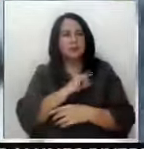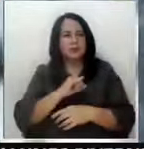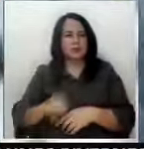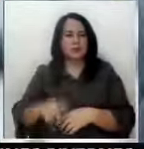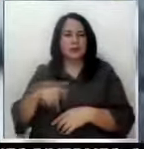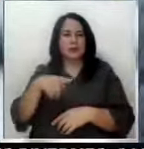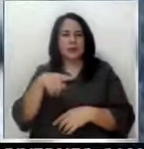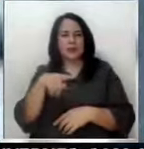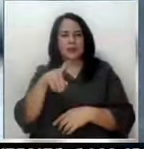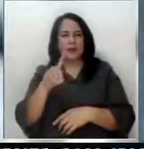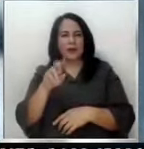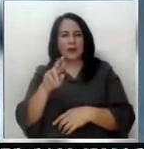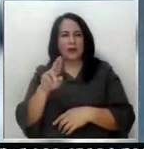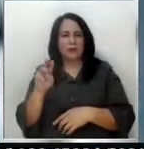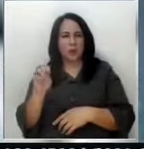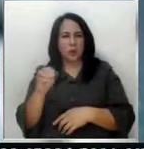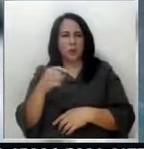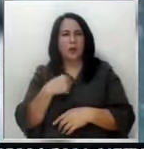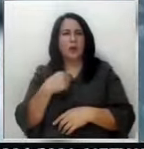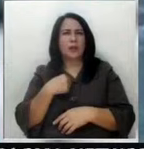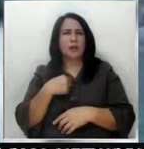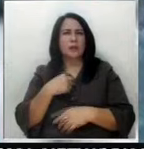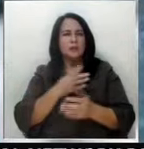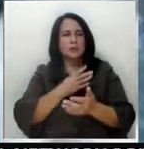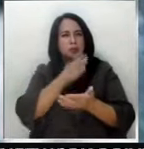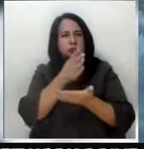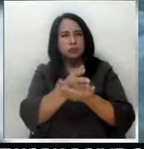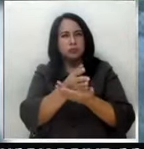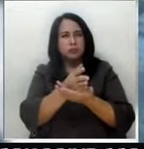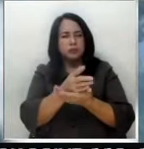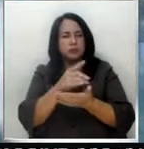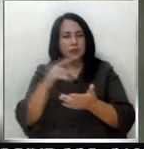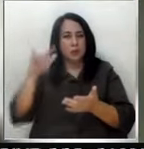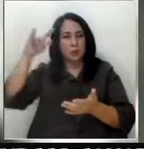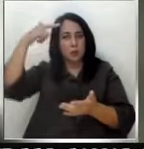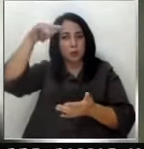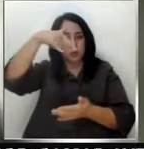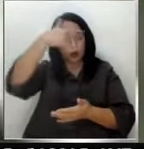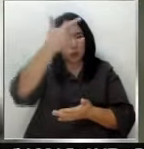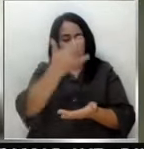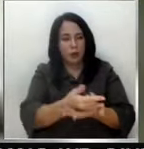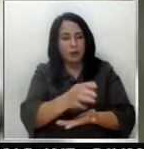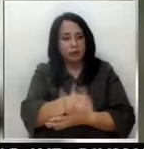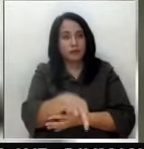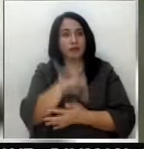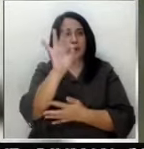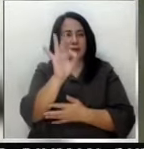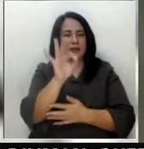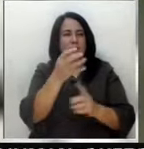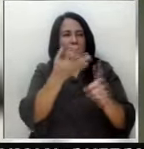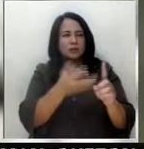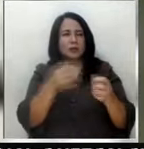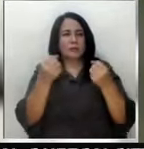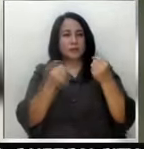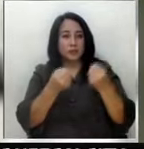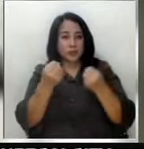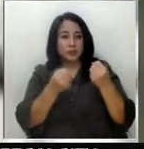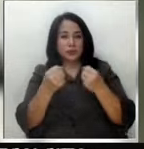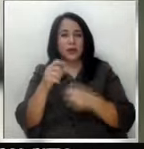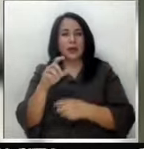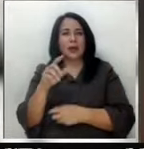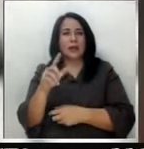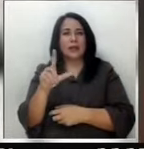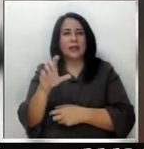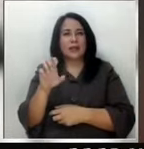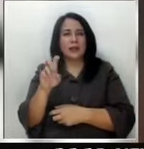PDRRMO, sinabing narating ng mga rescuer ang crash site at natagpuan doon ang labi ng pilotong si Captain Levy Abul